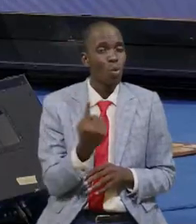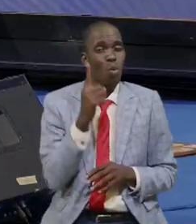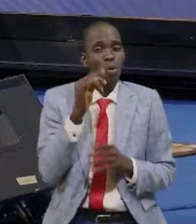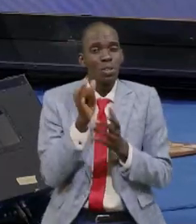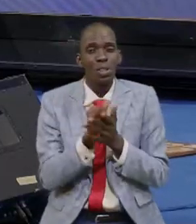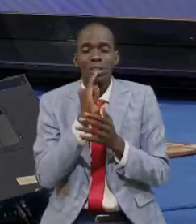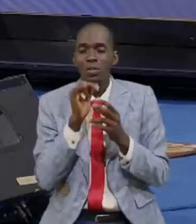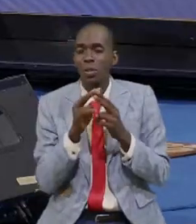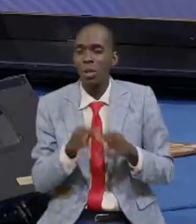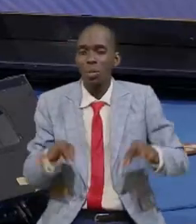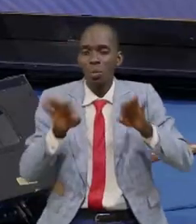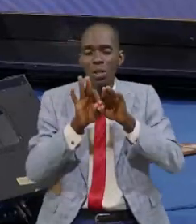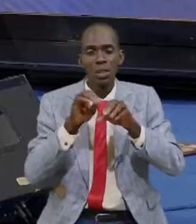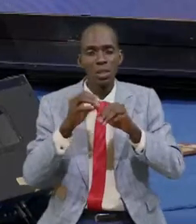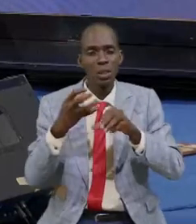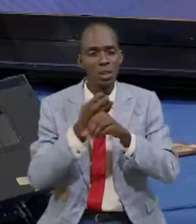de prendre la décision.